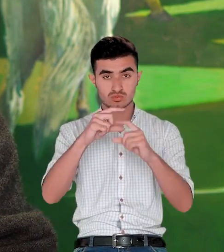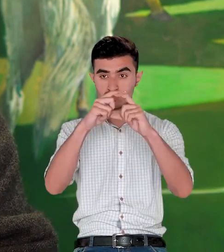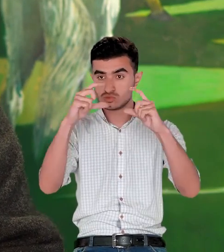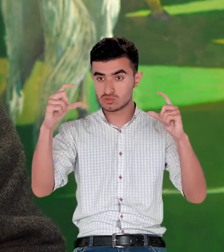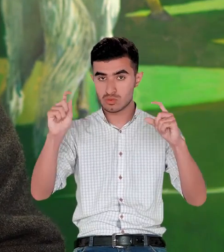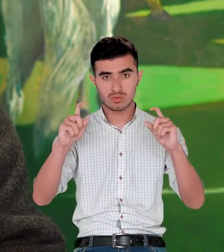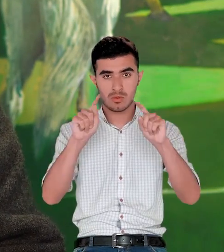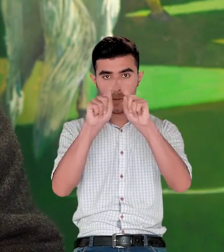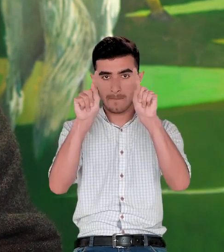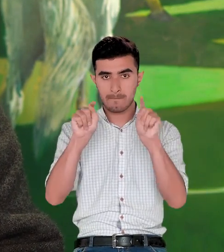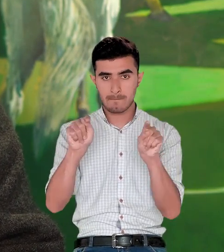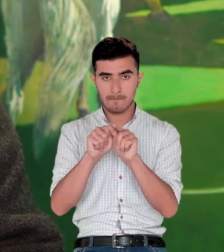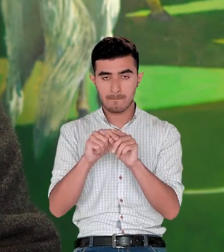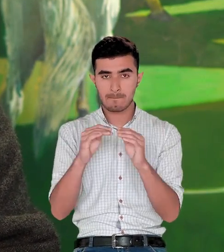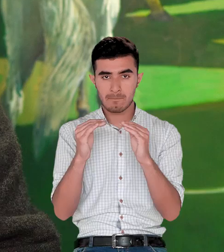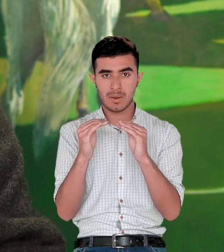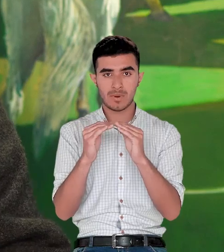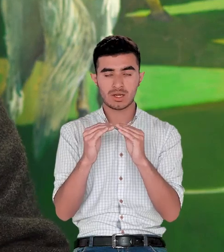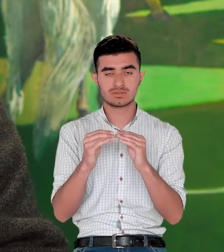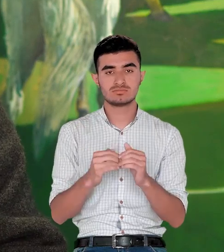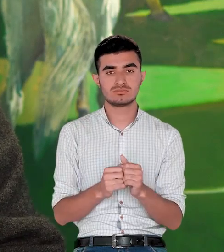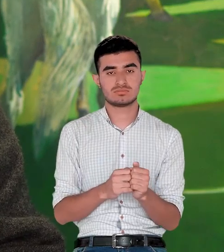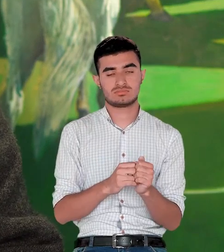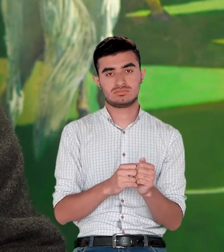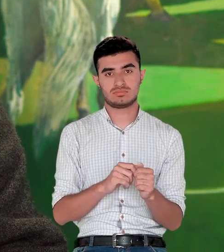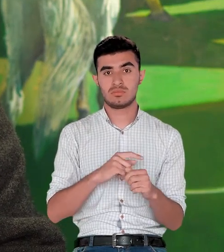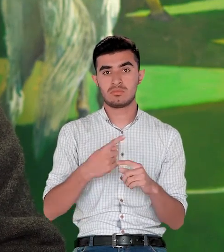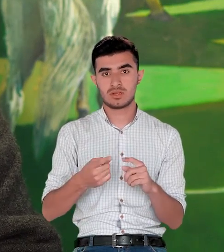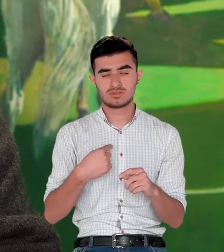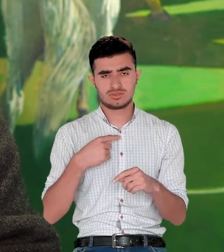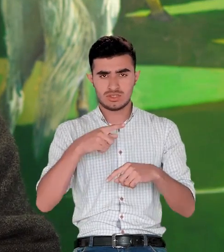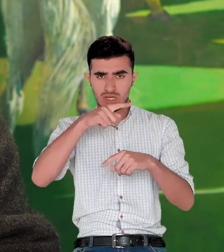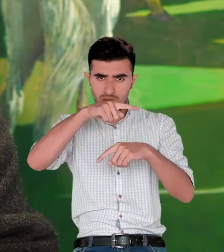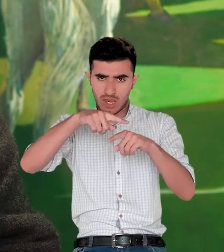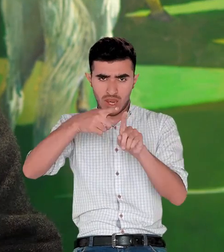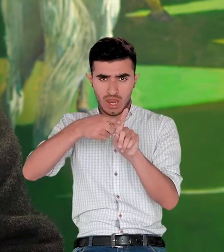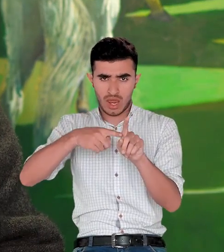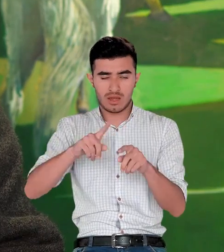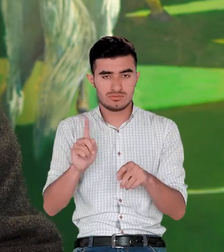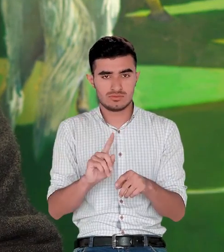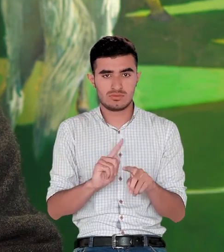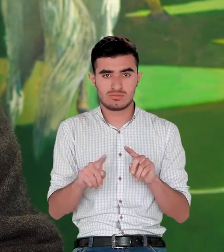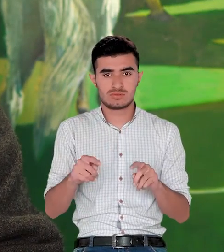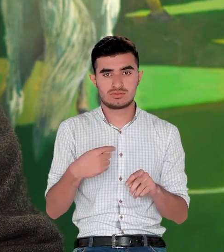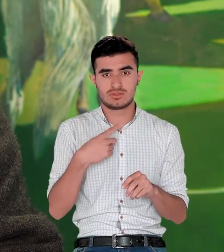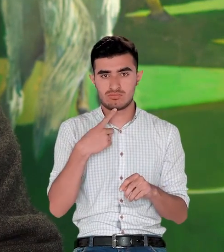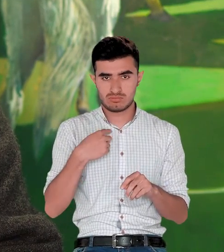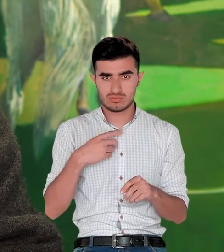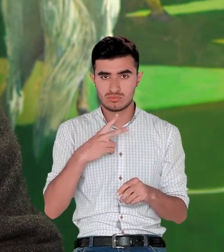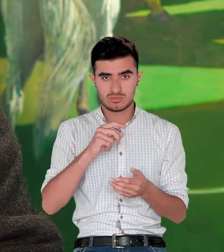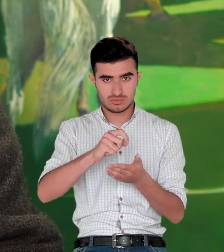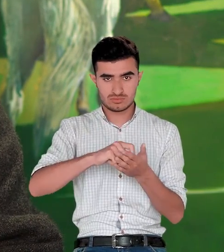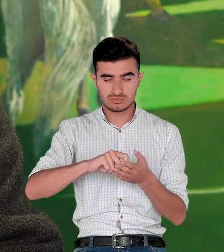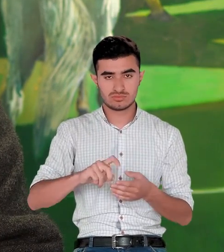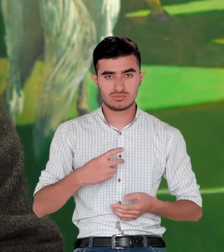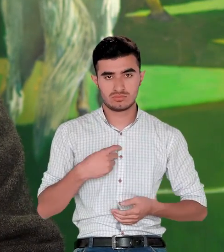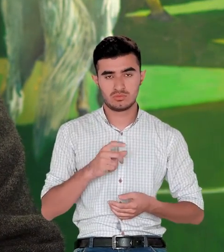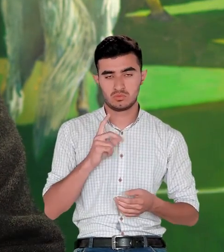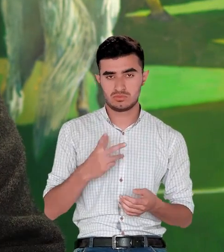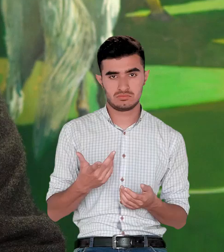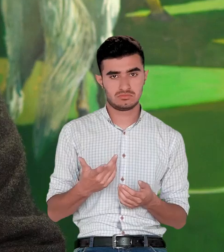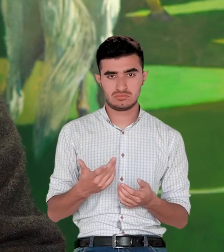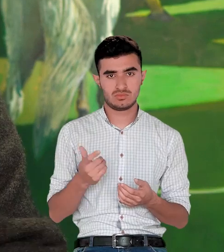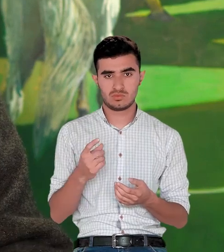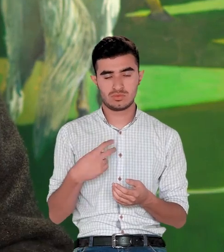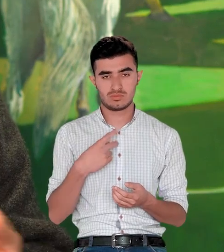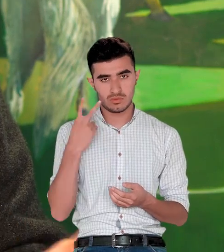کیا. مجھے کہا نہیں آپ نے نہیں ایسا کرا، دیکھ سکتے ہیں. تو میں نے اس کو دیکھ کے بنانا شروع کیا، اور